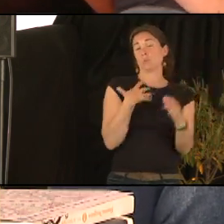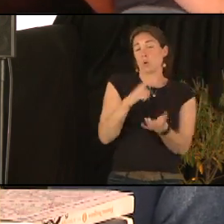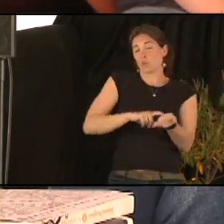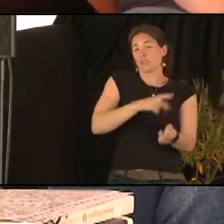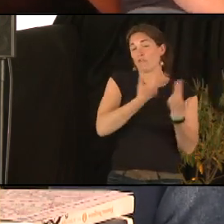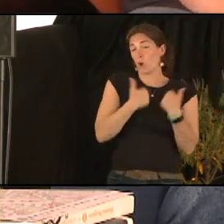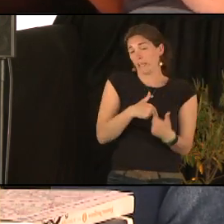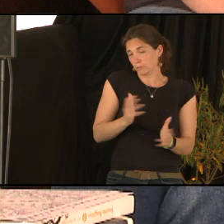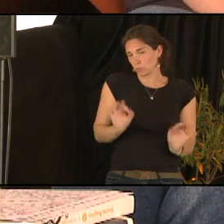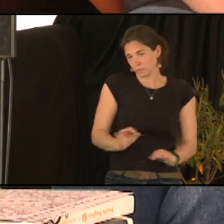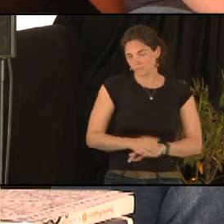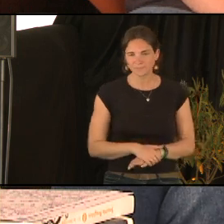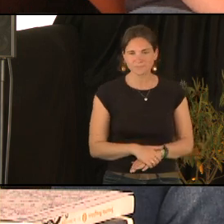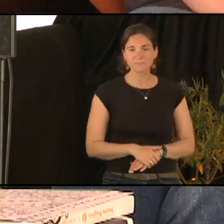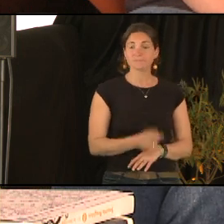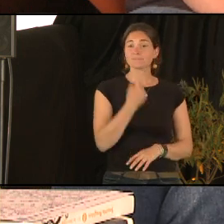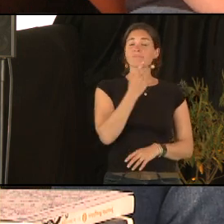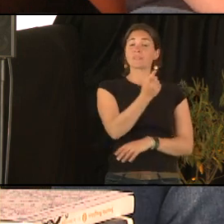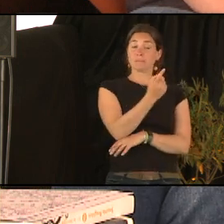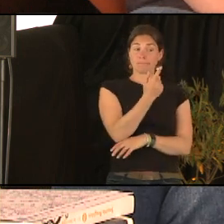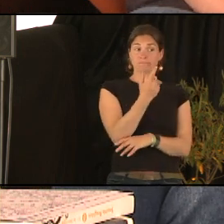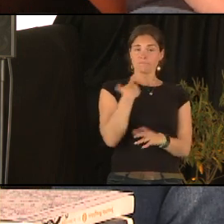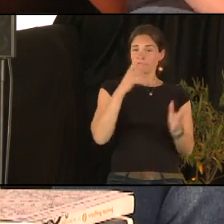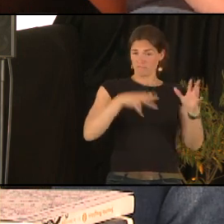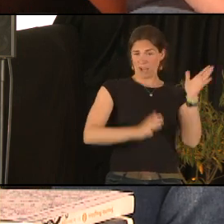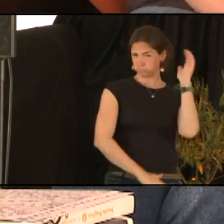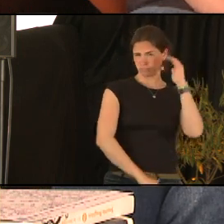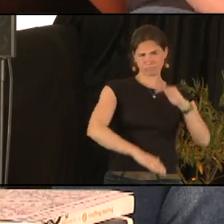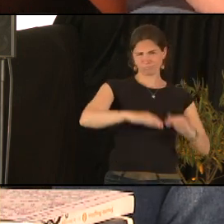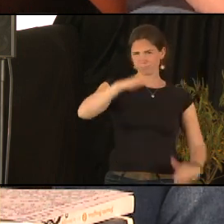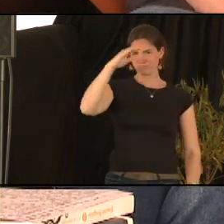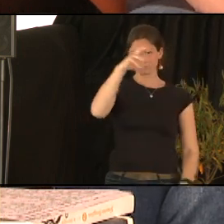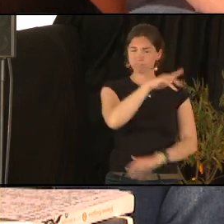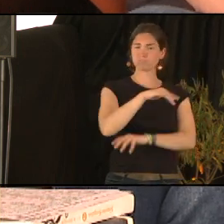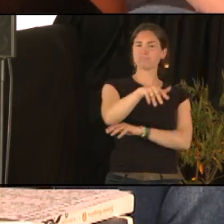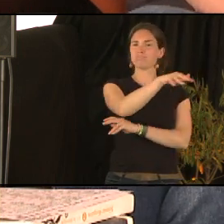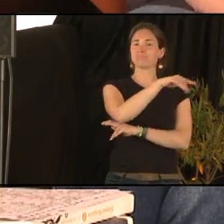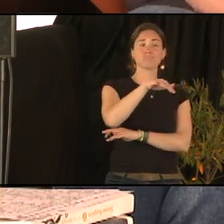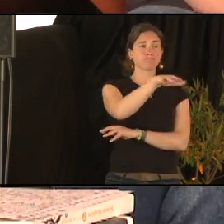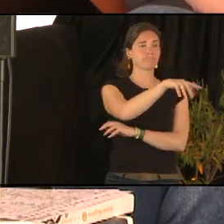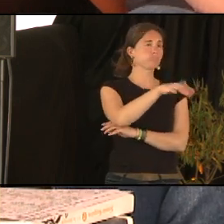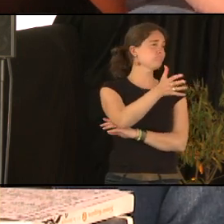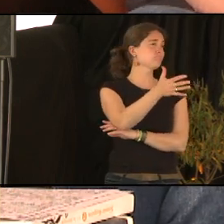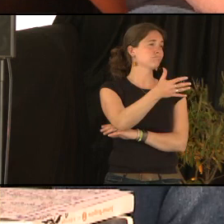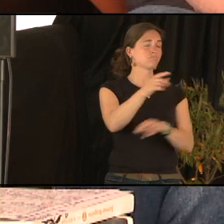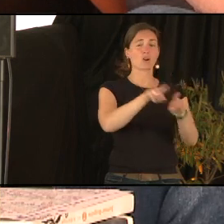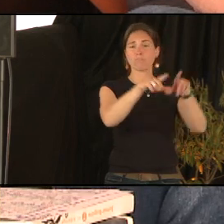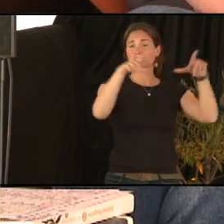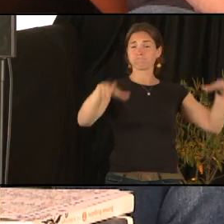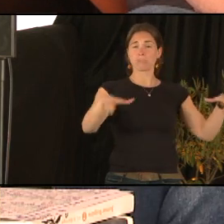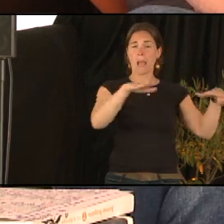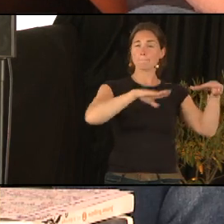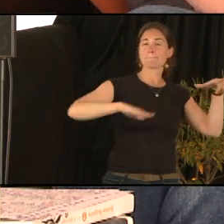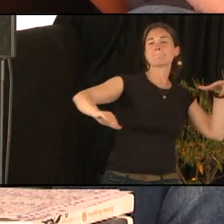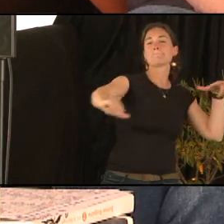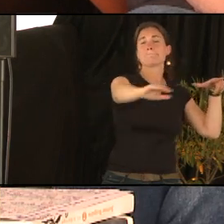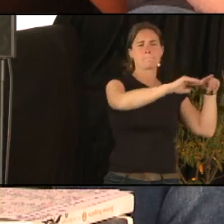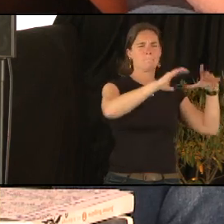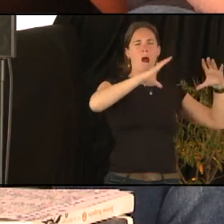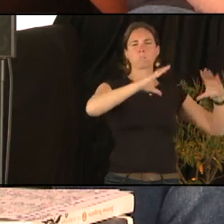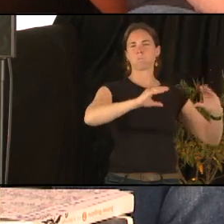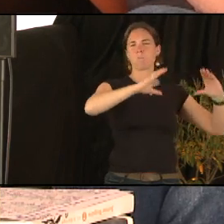donc. Effectivement, donc, je viens d'un endroit, j'ai vraiment grandi dans un endroit comme ça, enfin, d'une étendue plate,